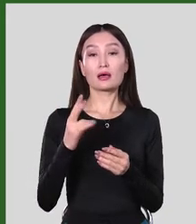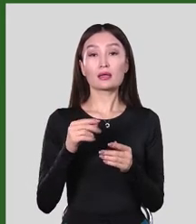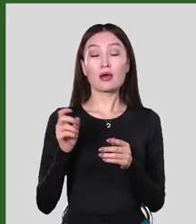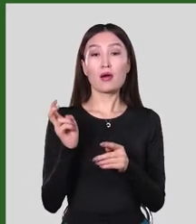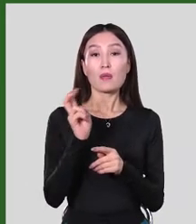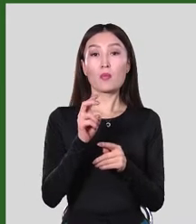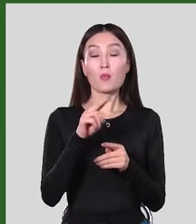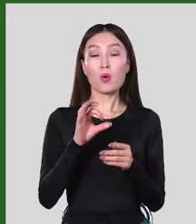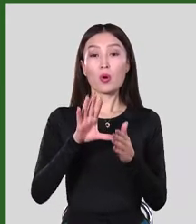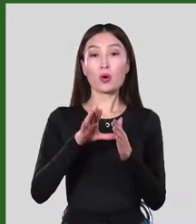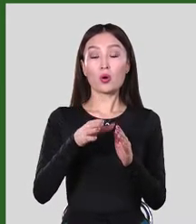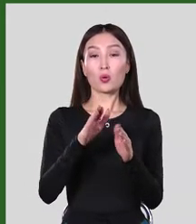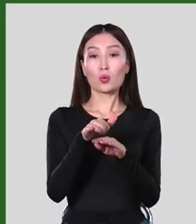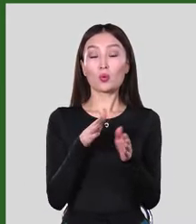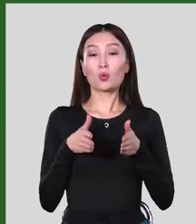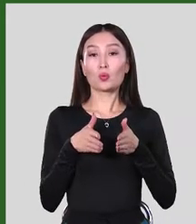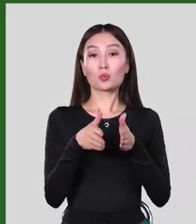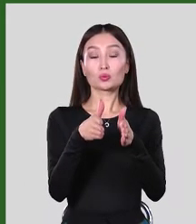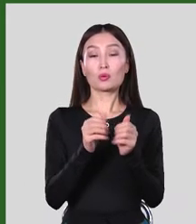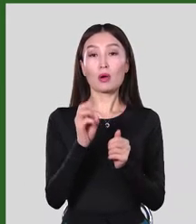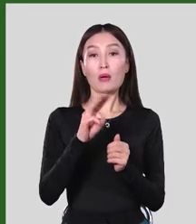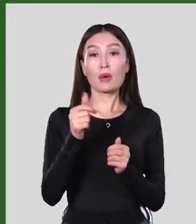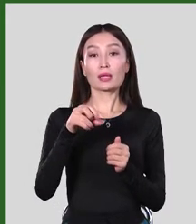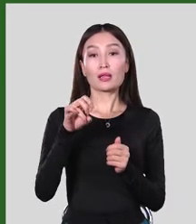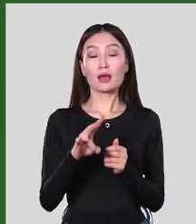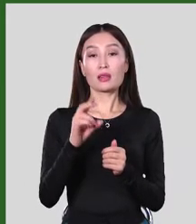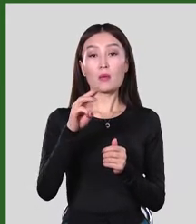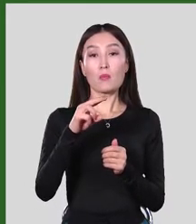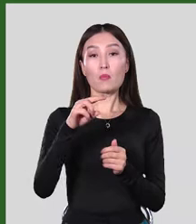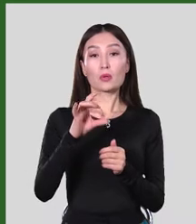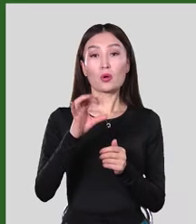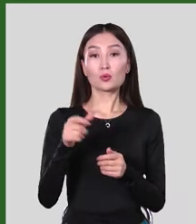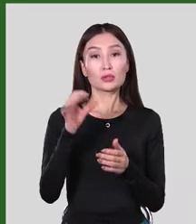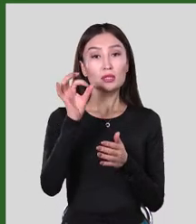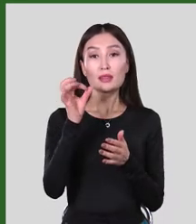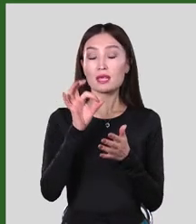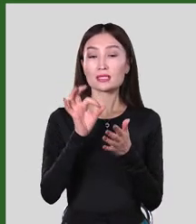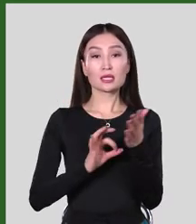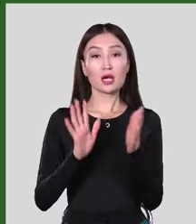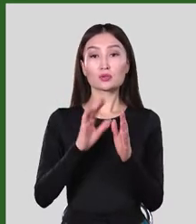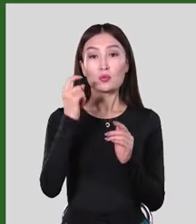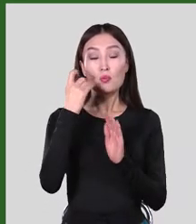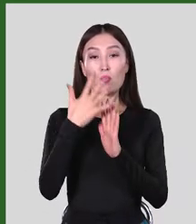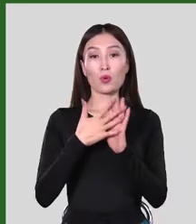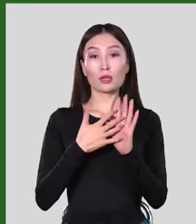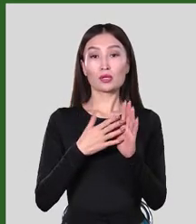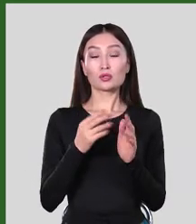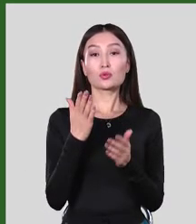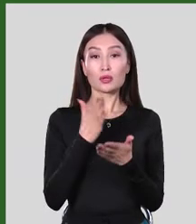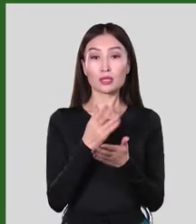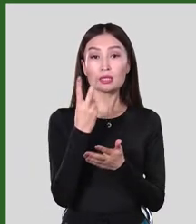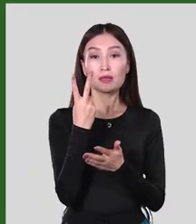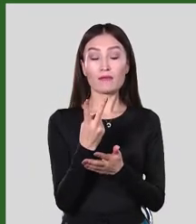по длинному и узкому Магелланову проливу. Люди не сразу поняли, что существуют две Америки